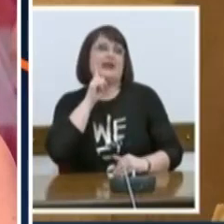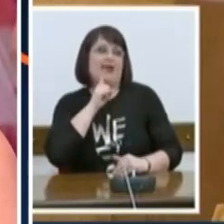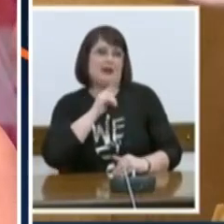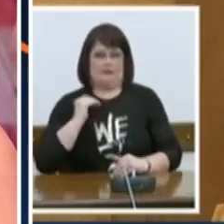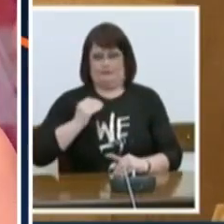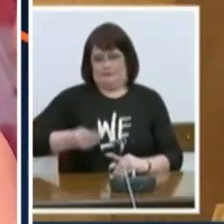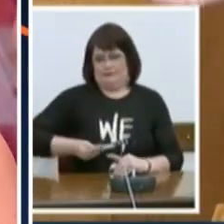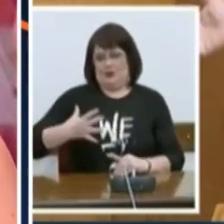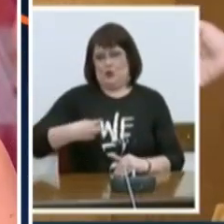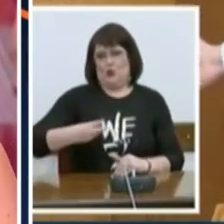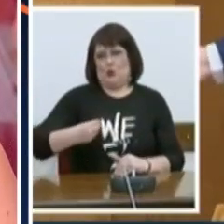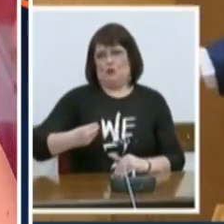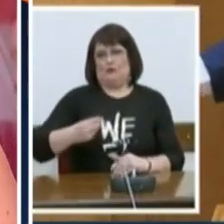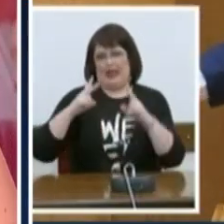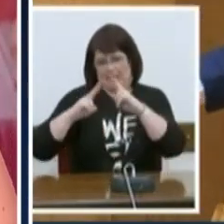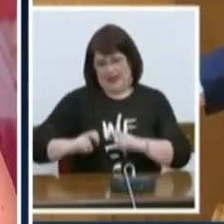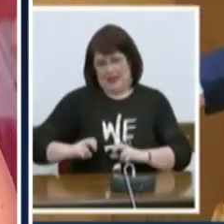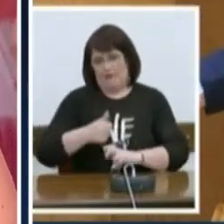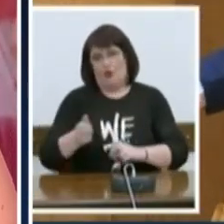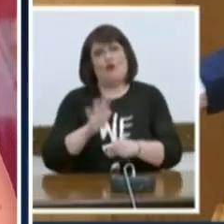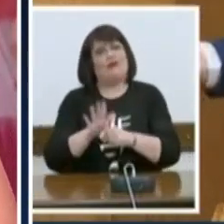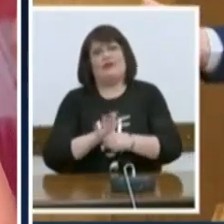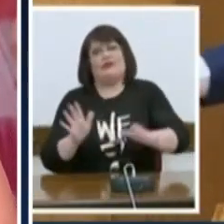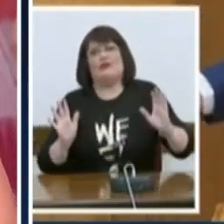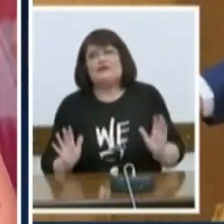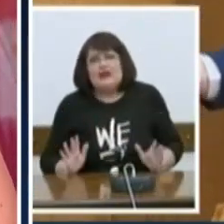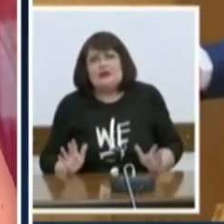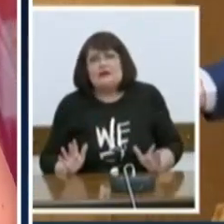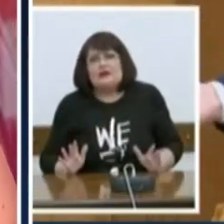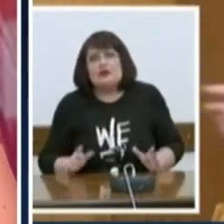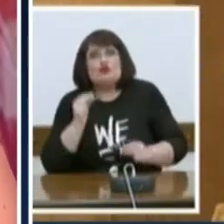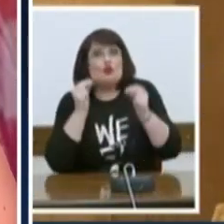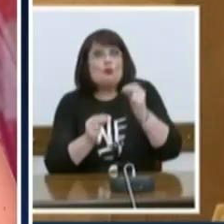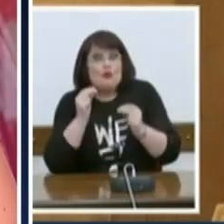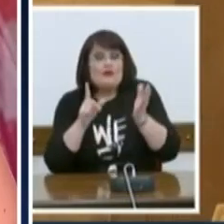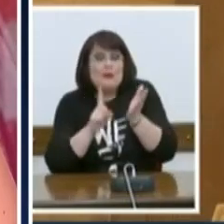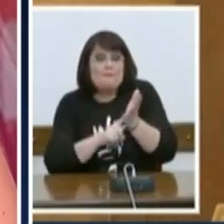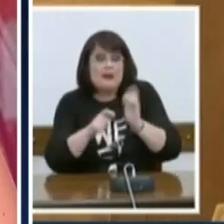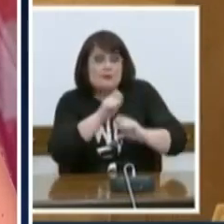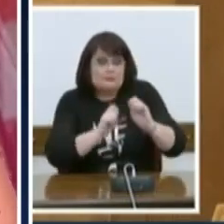Ακούσαμε ένα απόσπασμα, κυρίες και κύριοι, από την ομιλία του Προέδρου της Κοινοβουλευτικής Ομάδας του ΣΥΡΙΖΑ, του Σοκράτη Φάμελου.